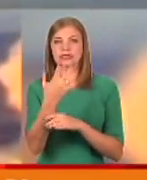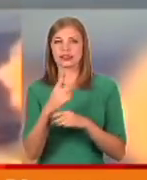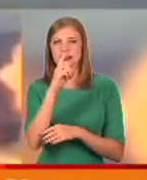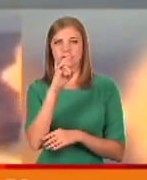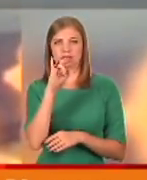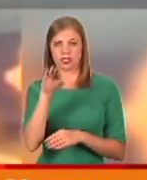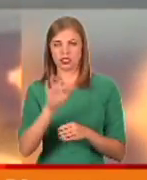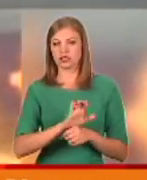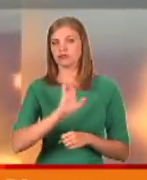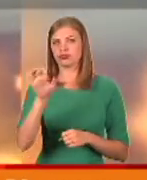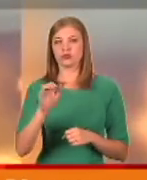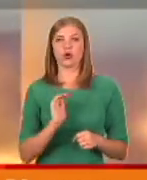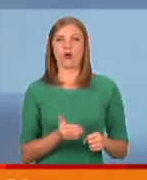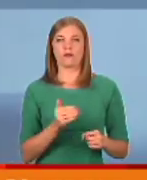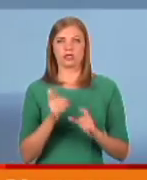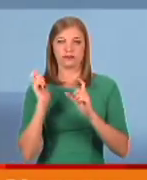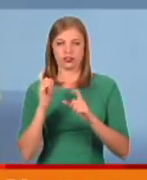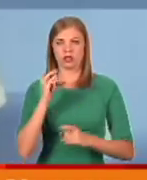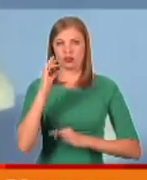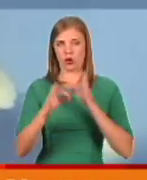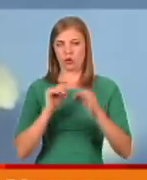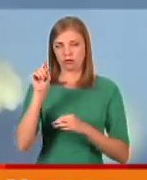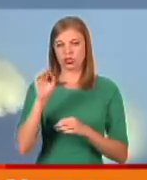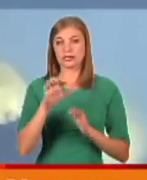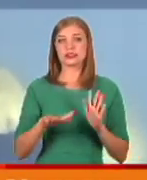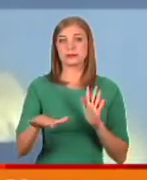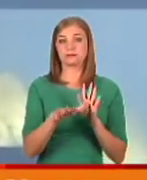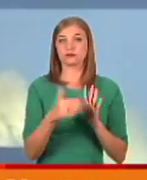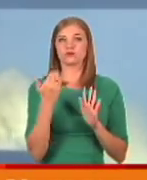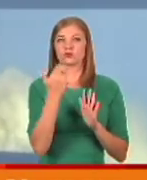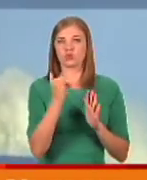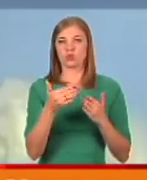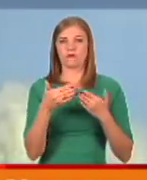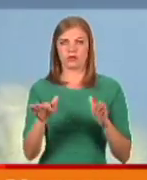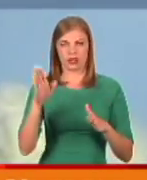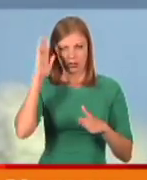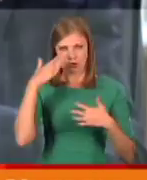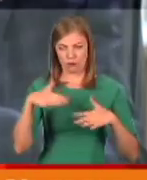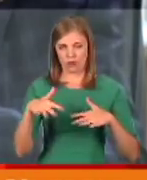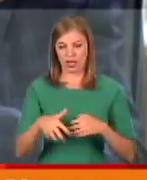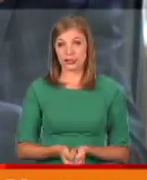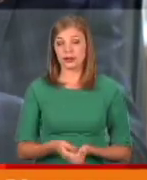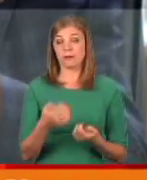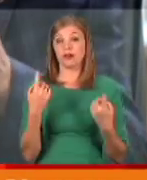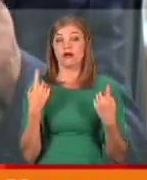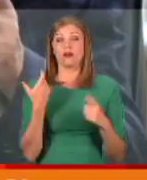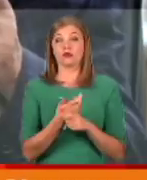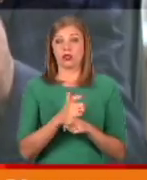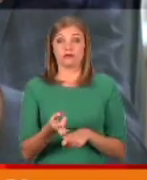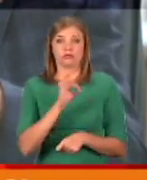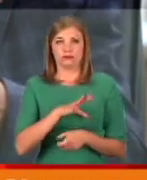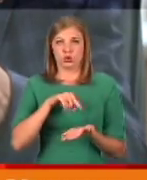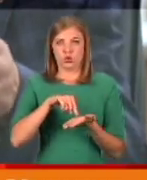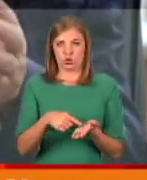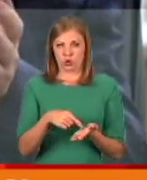«Зеніт» доправляють комерційні вантажі на орбіту з платформи у відкритому океані. Надзвичайно вигідна була